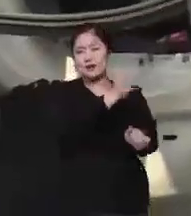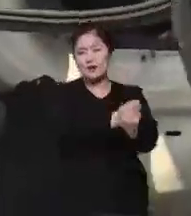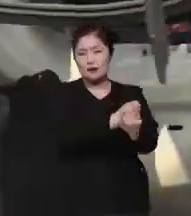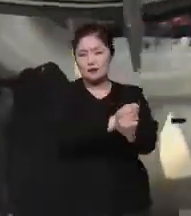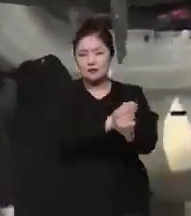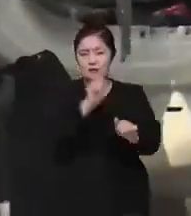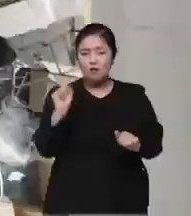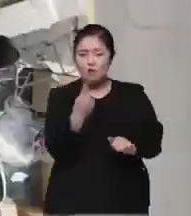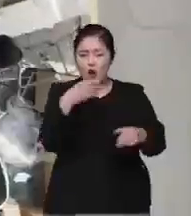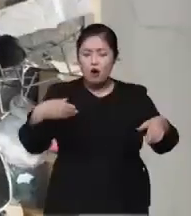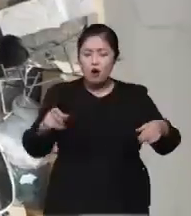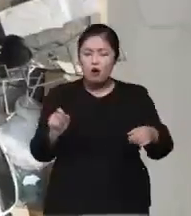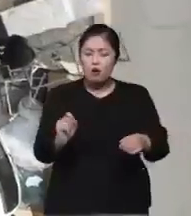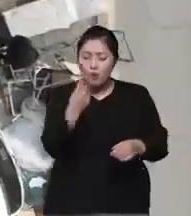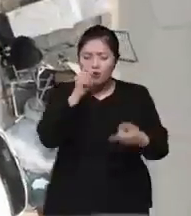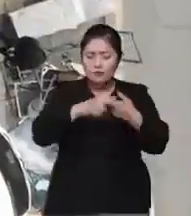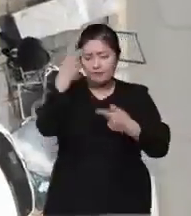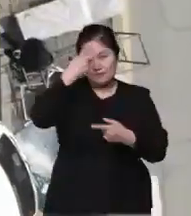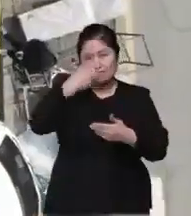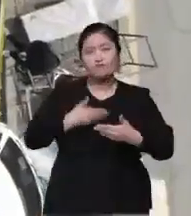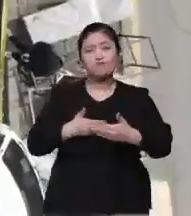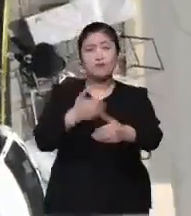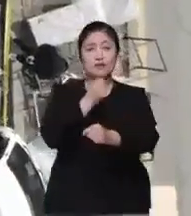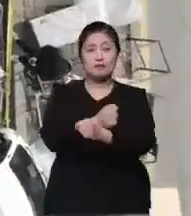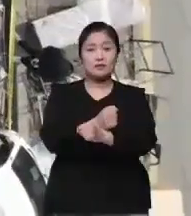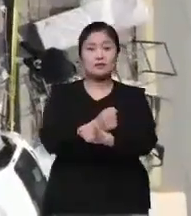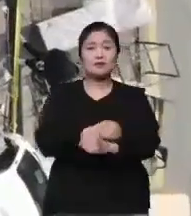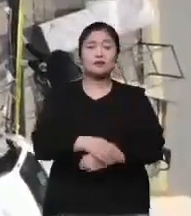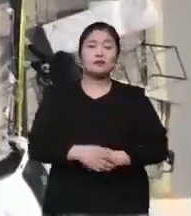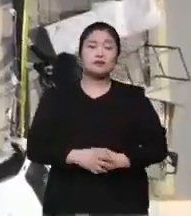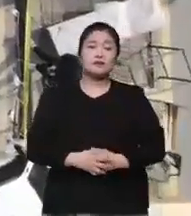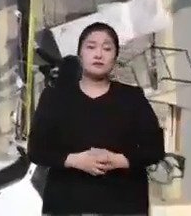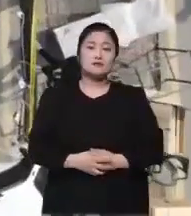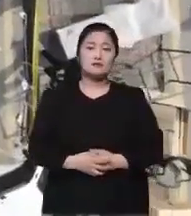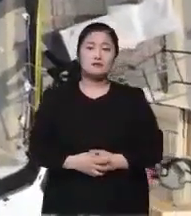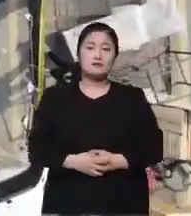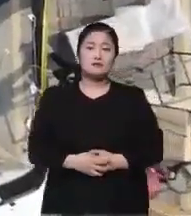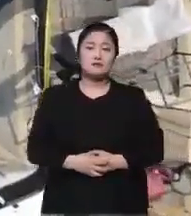등 정확한 사고 원인을 조사하고 있습니다. KBC 이준호입니다.